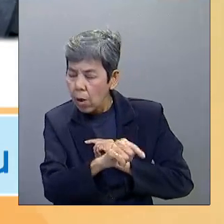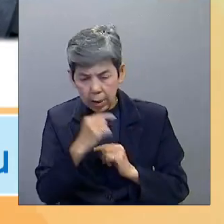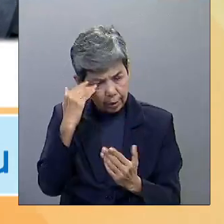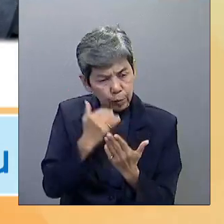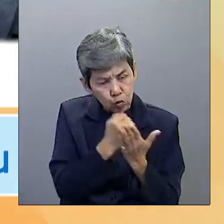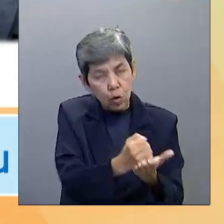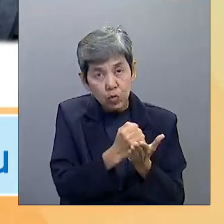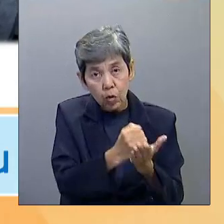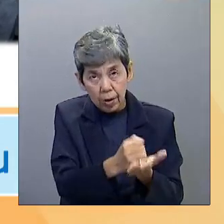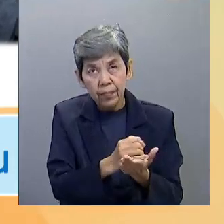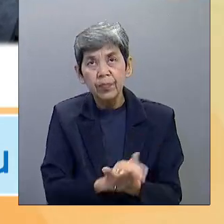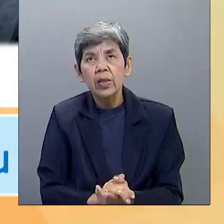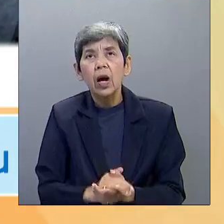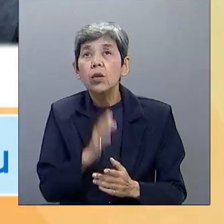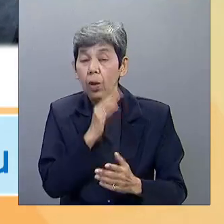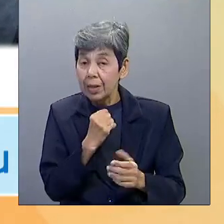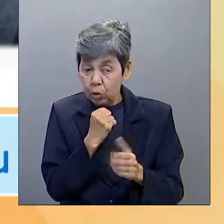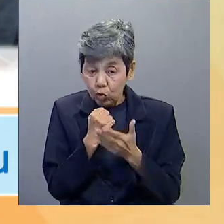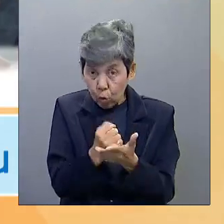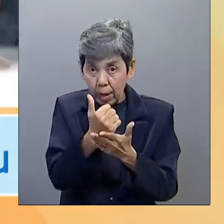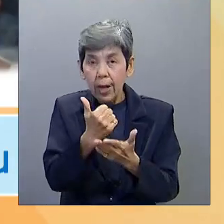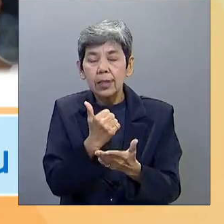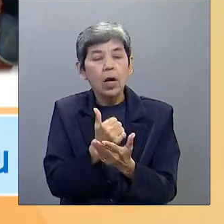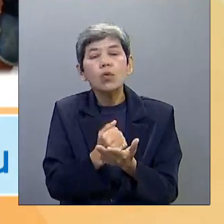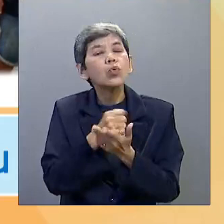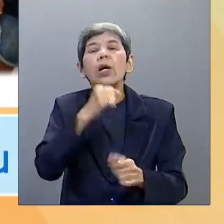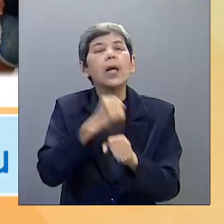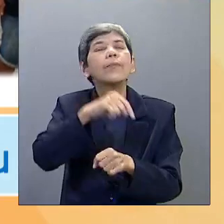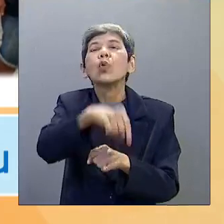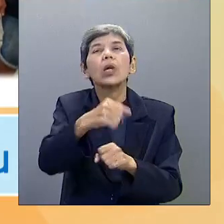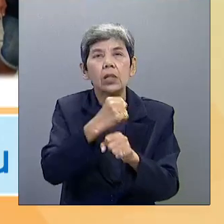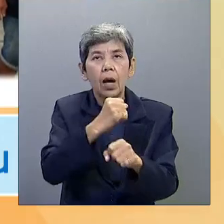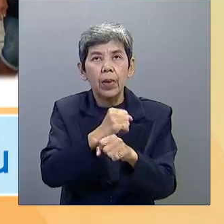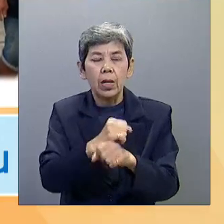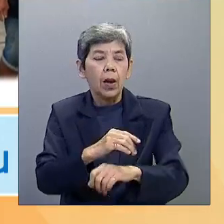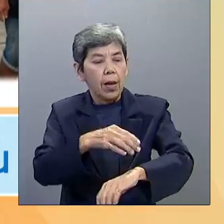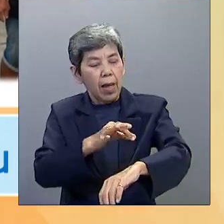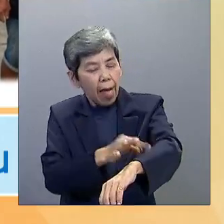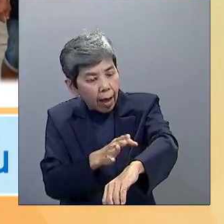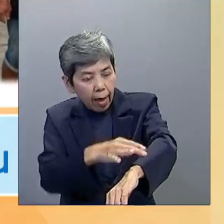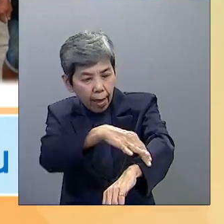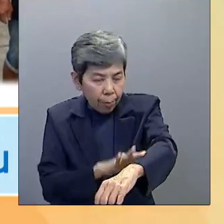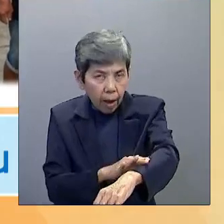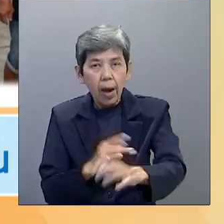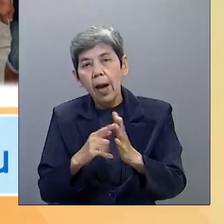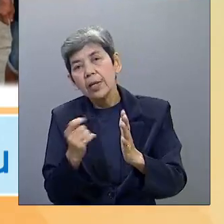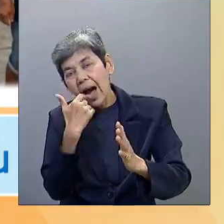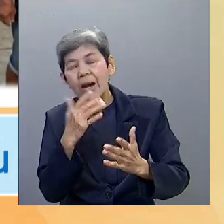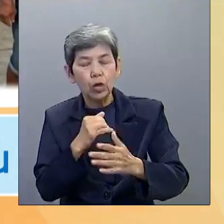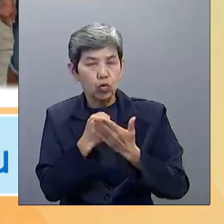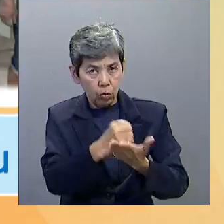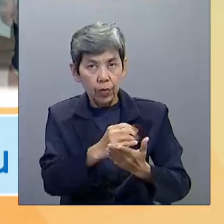แผนจัดการกันครับเคสไหนที่จัดการได้แล้วก็ดูแลข้างถนนเลยครับเช่นทำแผลให้ยาเบื้องต้นเลยครับแต่ว่าเคสไห